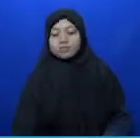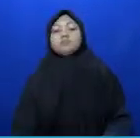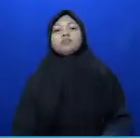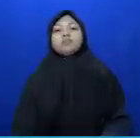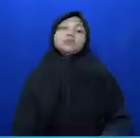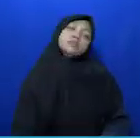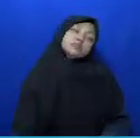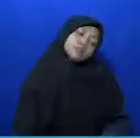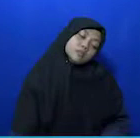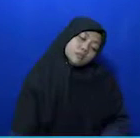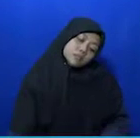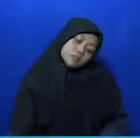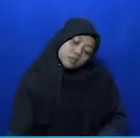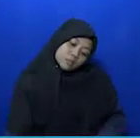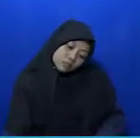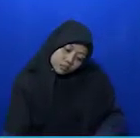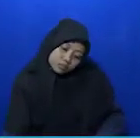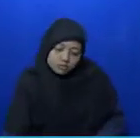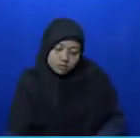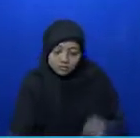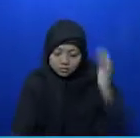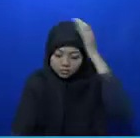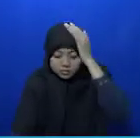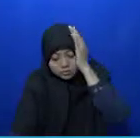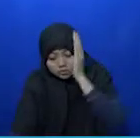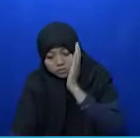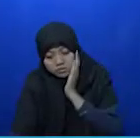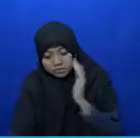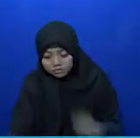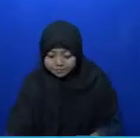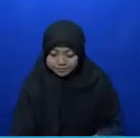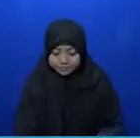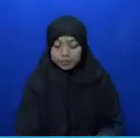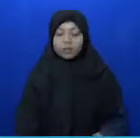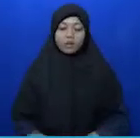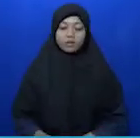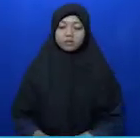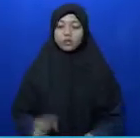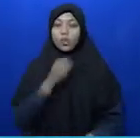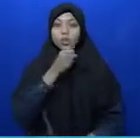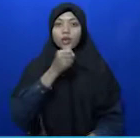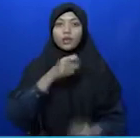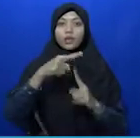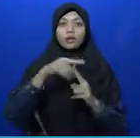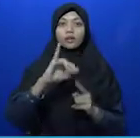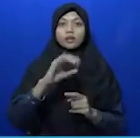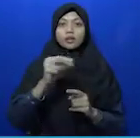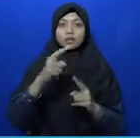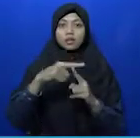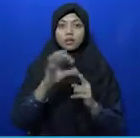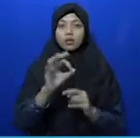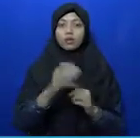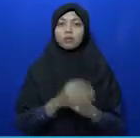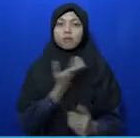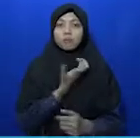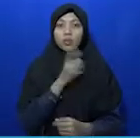mau tanya ke Inalum dulu. Jadi sebenarnya penegasan saja sih, Pak, jadi setelah HOA ini, pemerintah dan Inalum sedang menuju